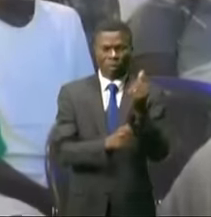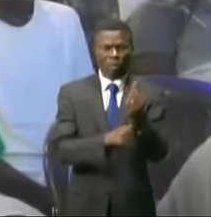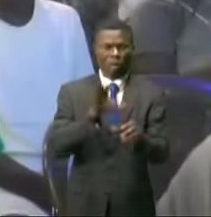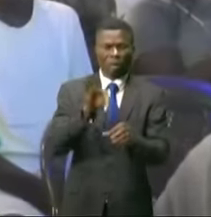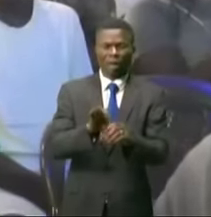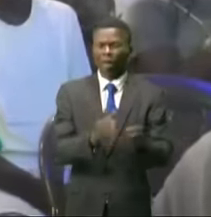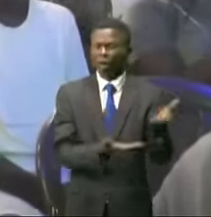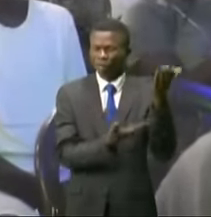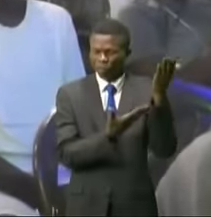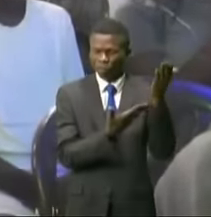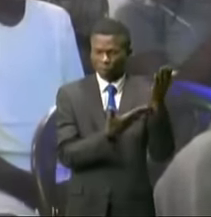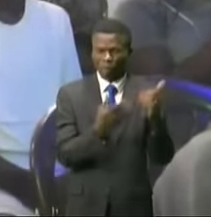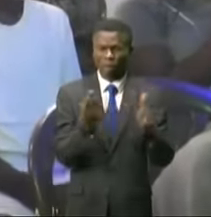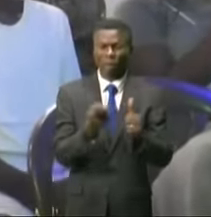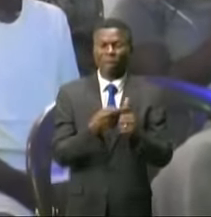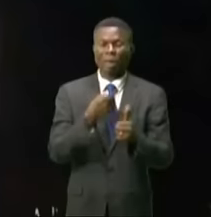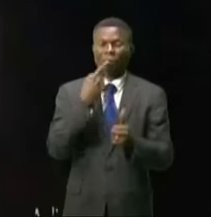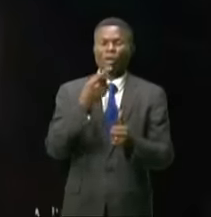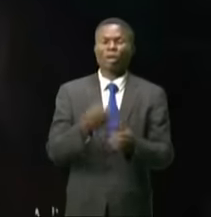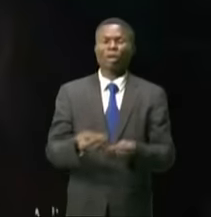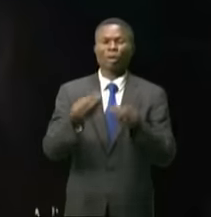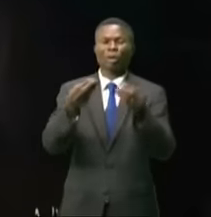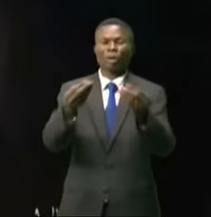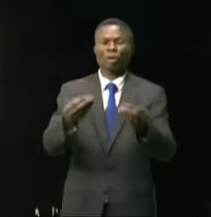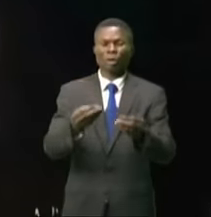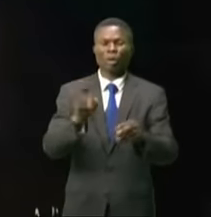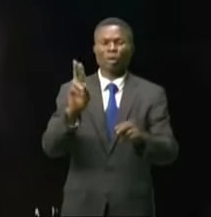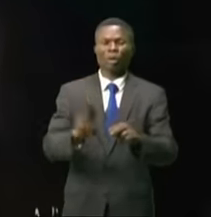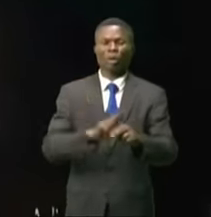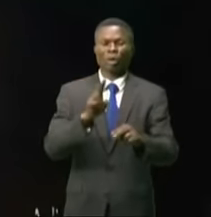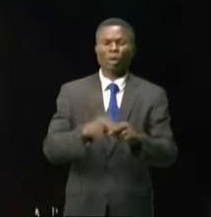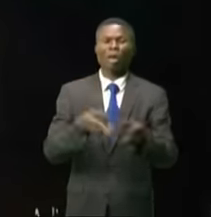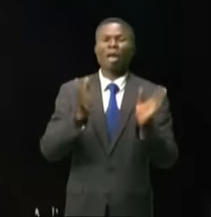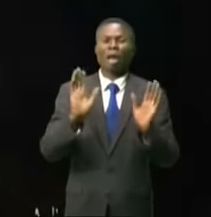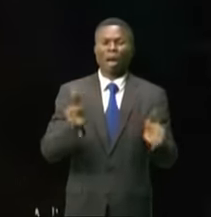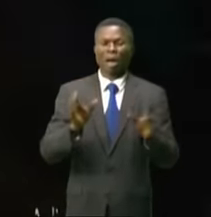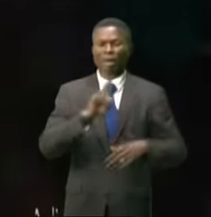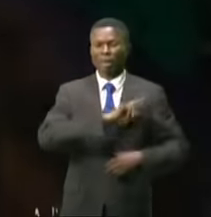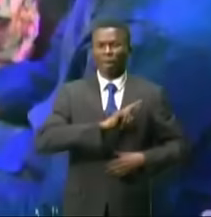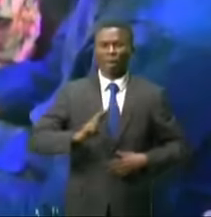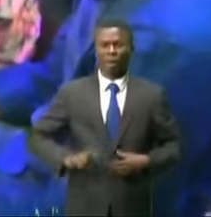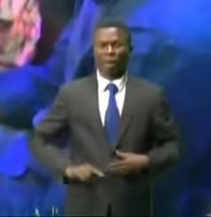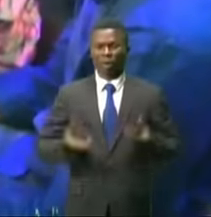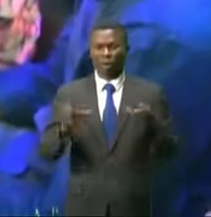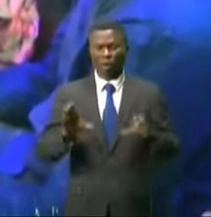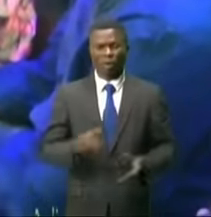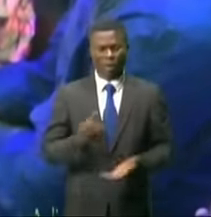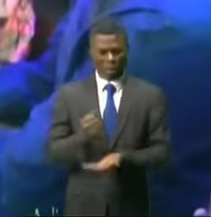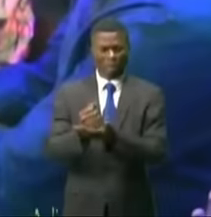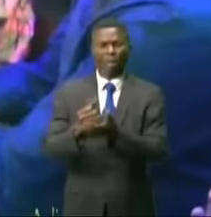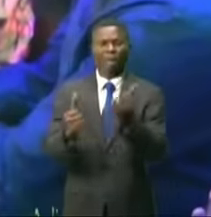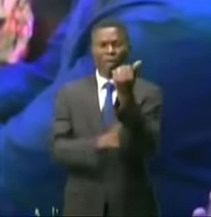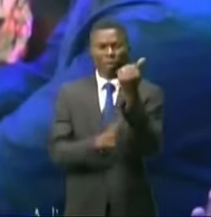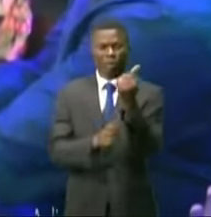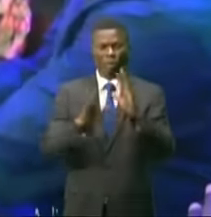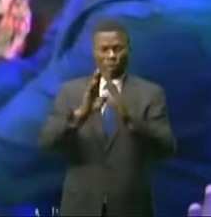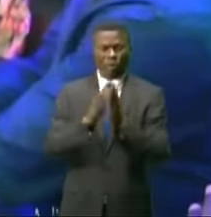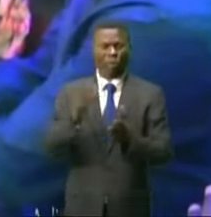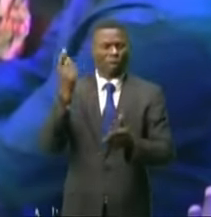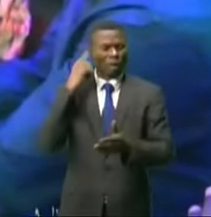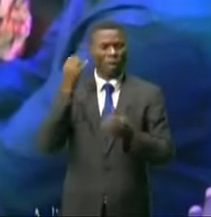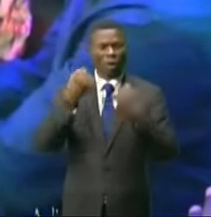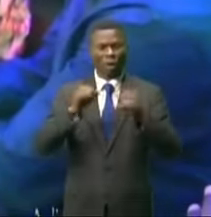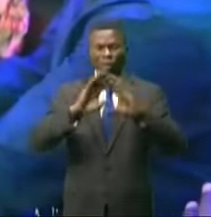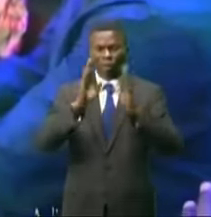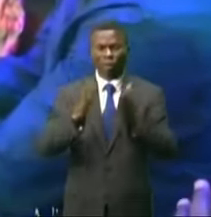utile, tout en mettant à leur disposition une application keba-rdc.cd qui leur permettra de pouvoir s'informer sur